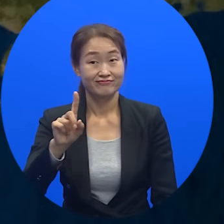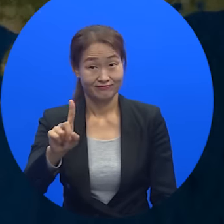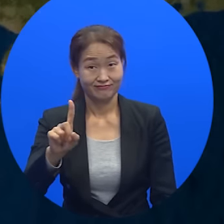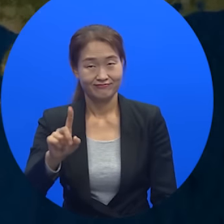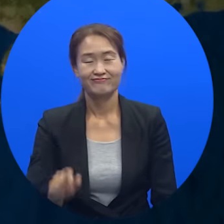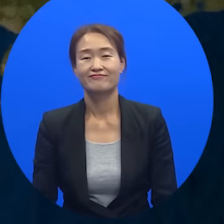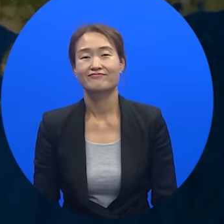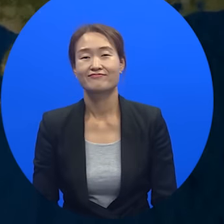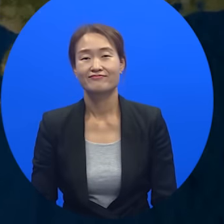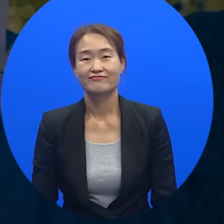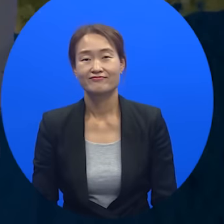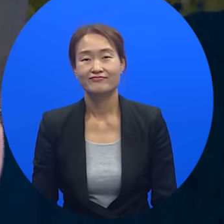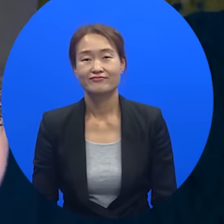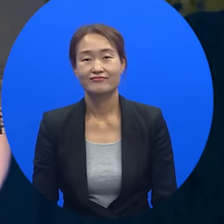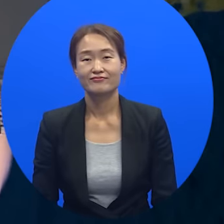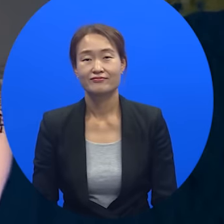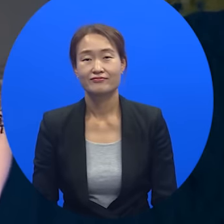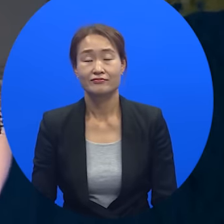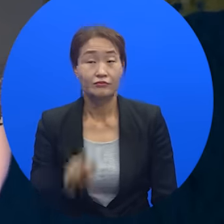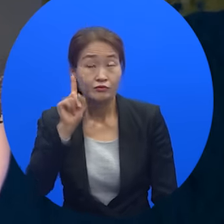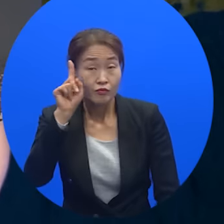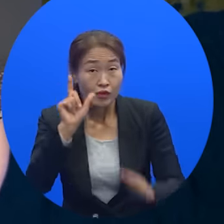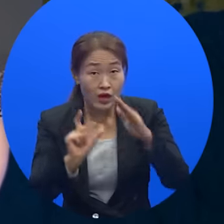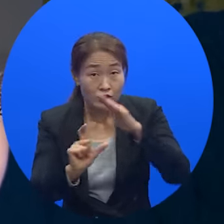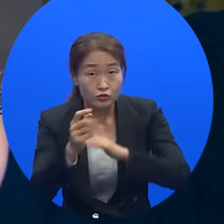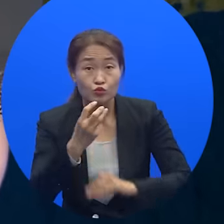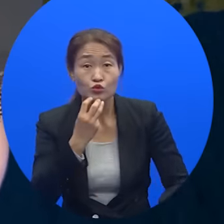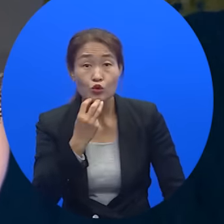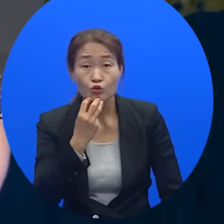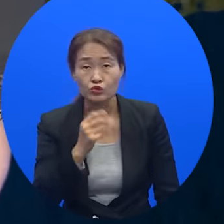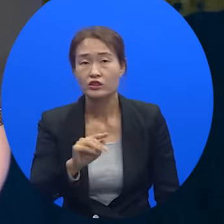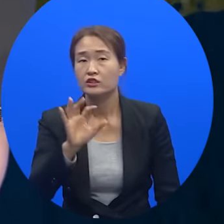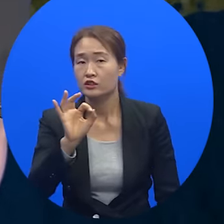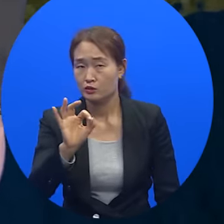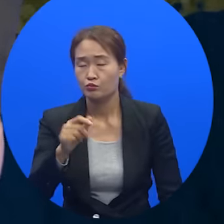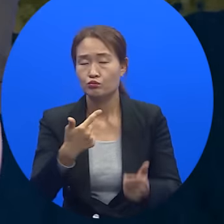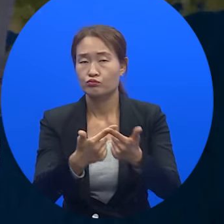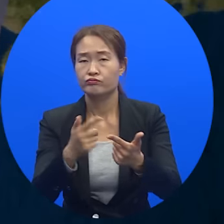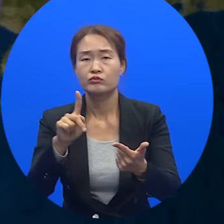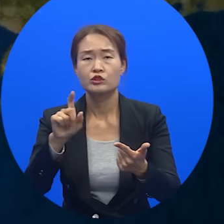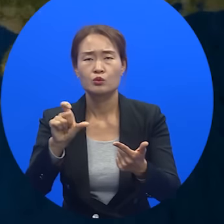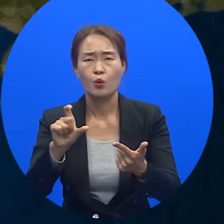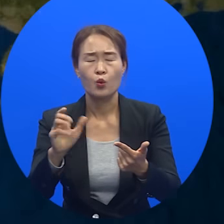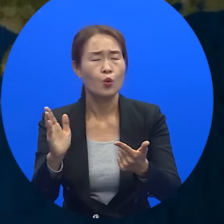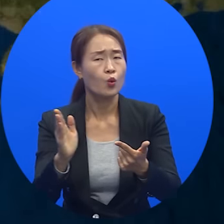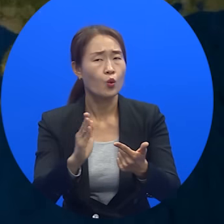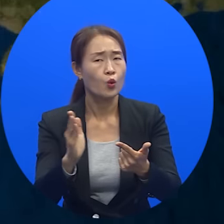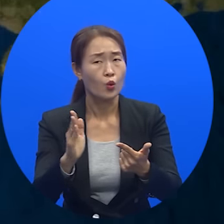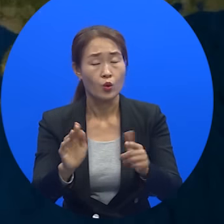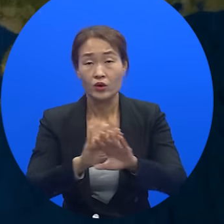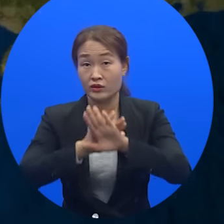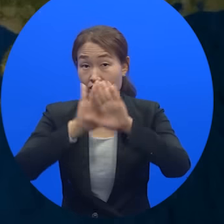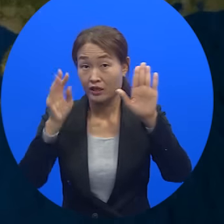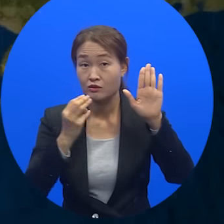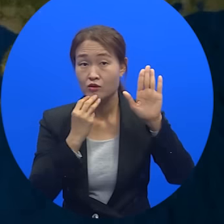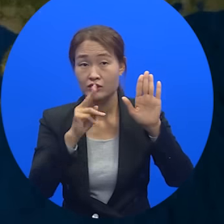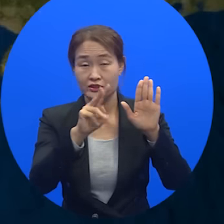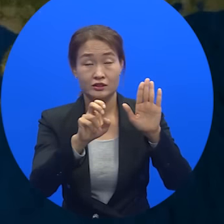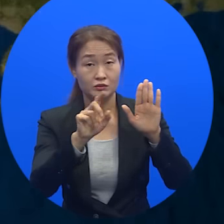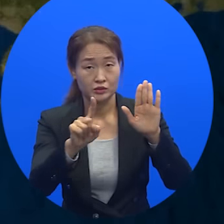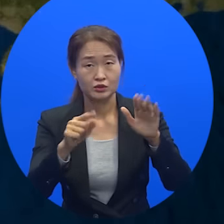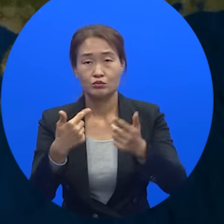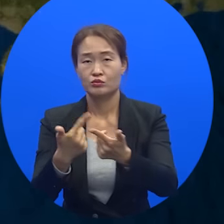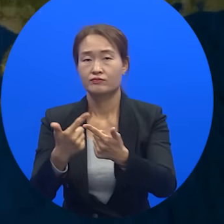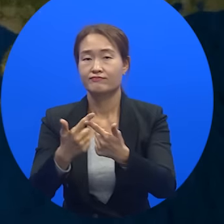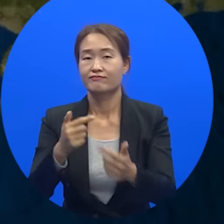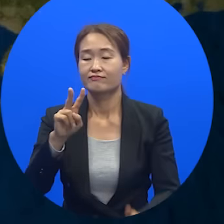부산 21도가 예상됩니다. 내일 아침 기온 서울은 10도, 부산 15도가 예상되고, 한낮에는